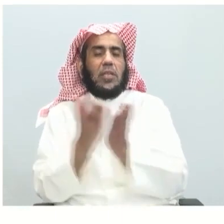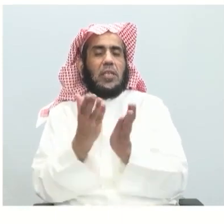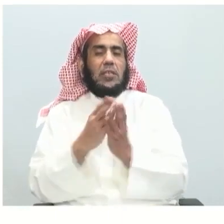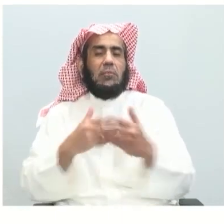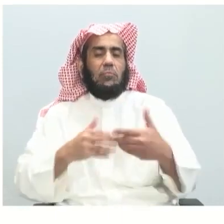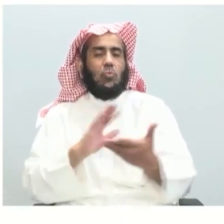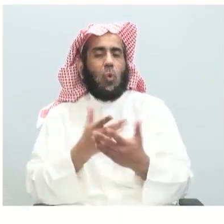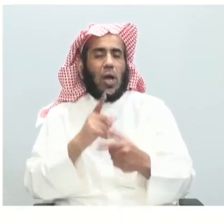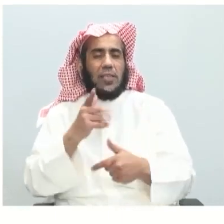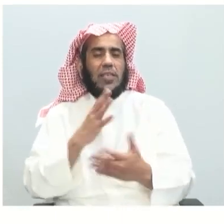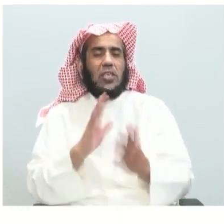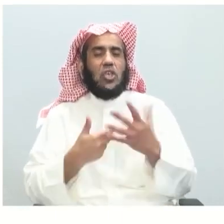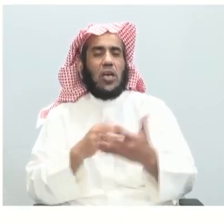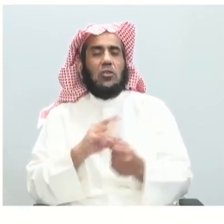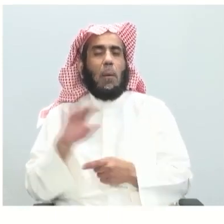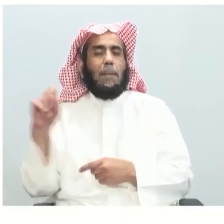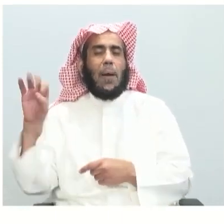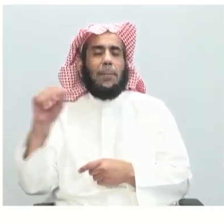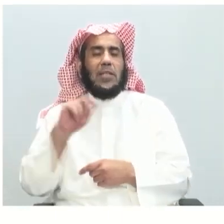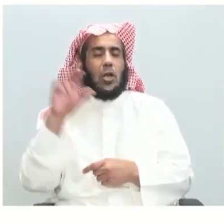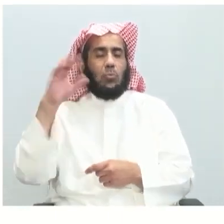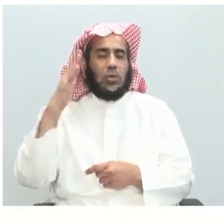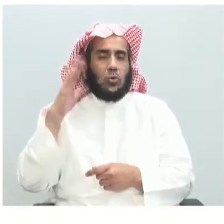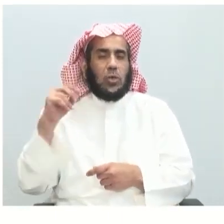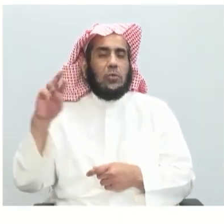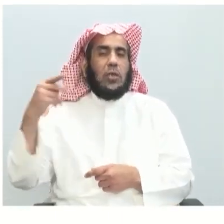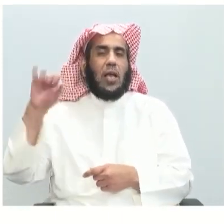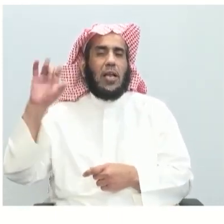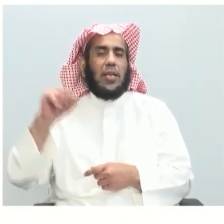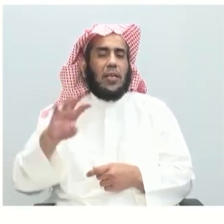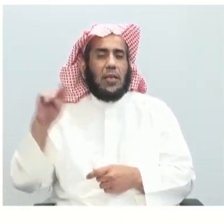في لغتي الاشاره الاستاذ محمد القبيشي